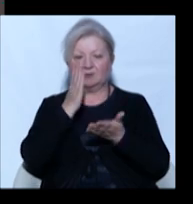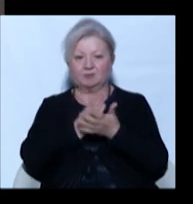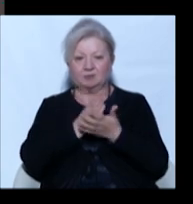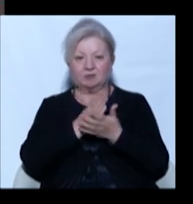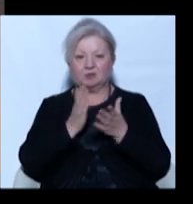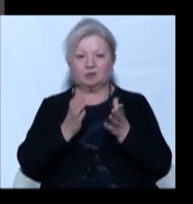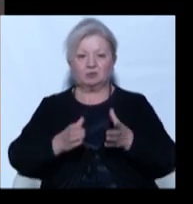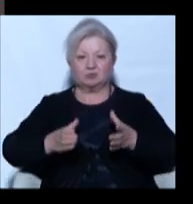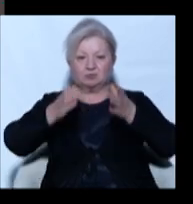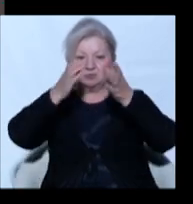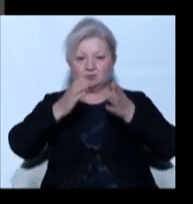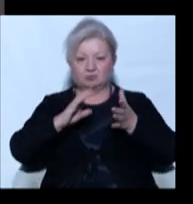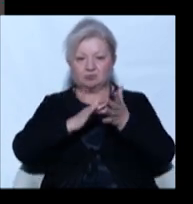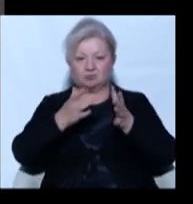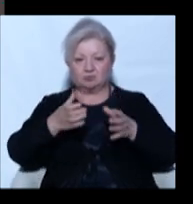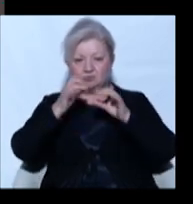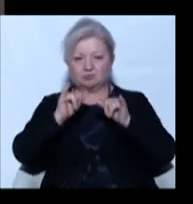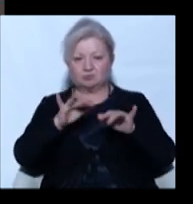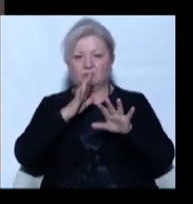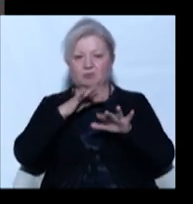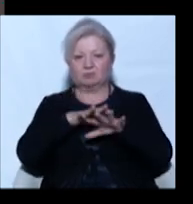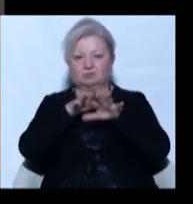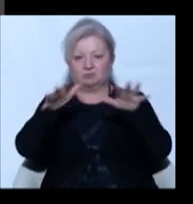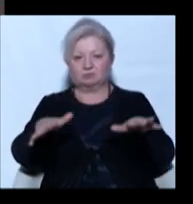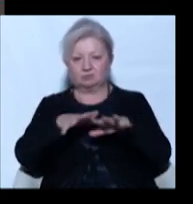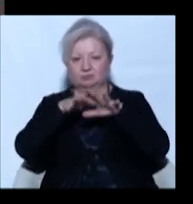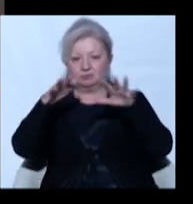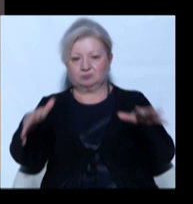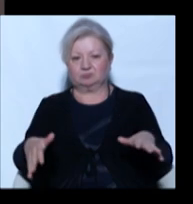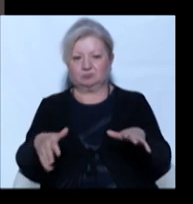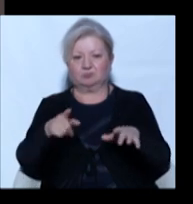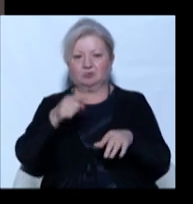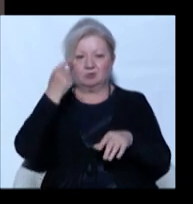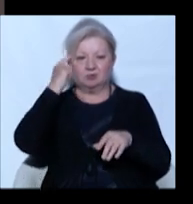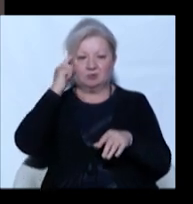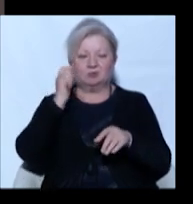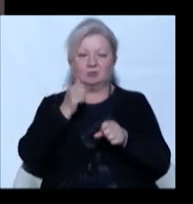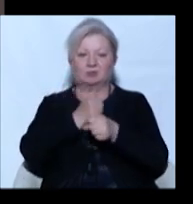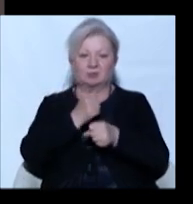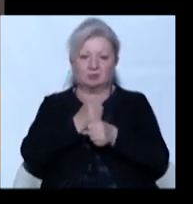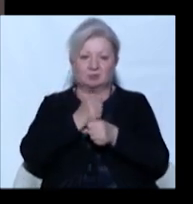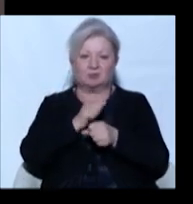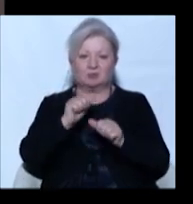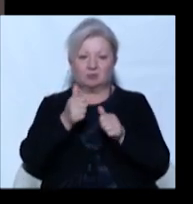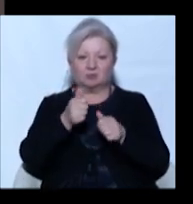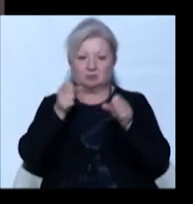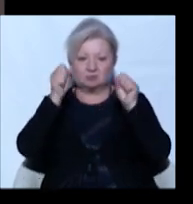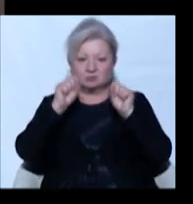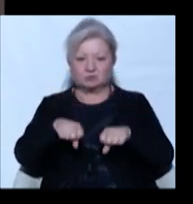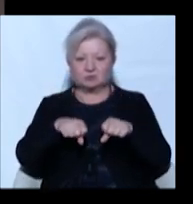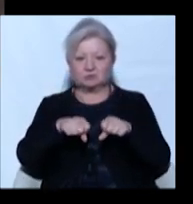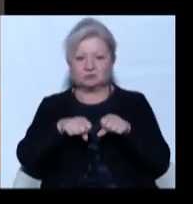გვაქვს ჭურჭელი, საიდანაც იღვრება სითხე. მოიფიქრეთ მეთოდი, როგორ არის